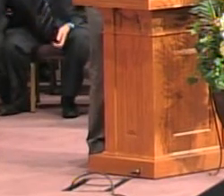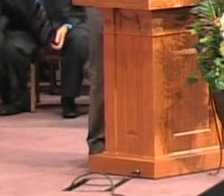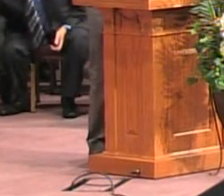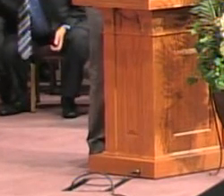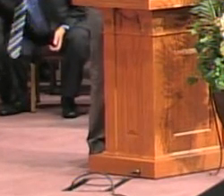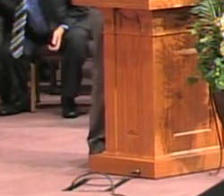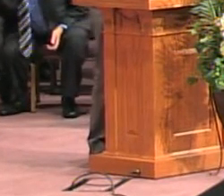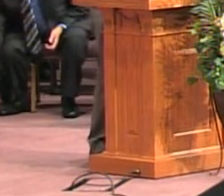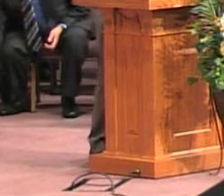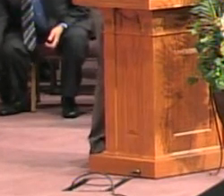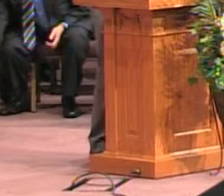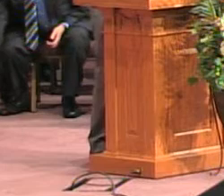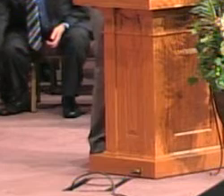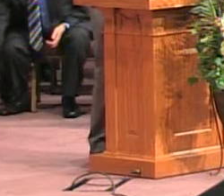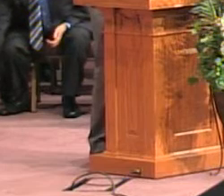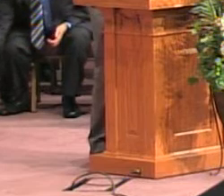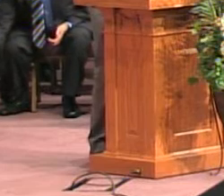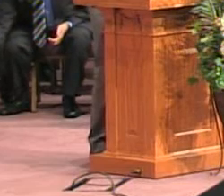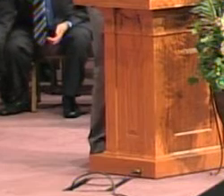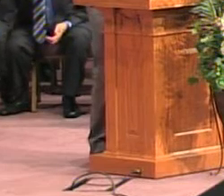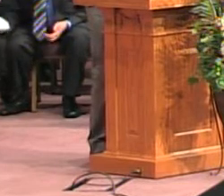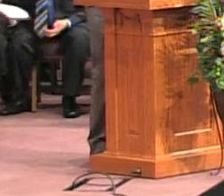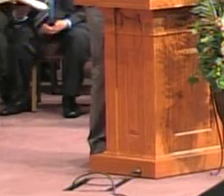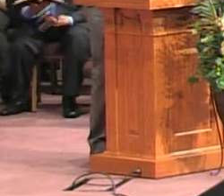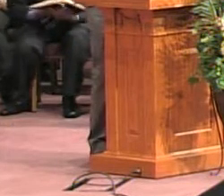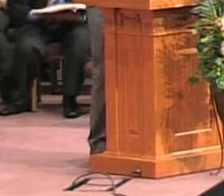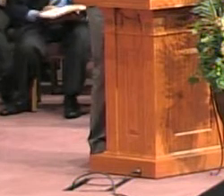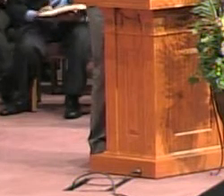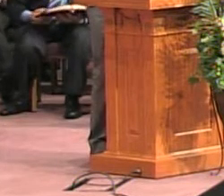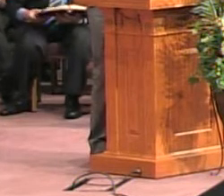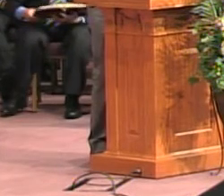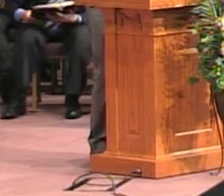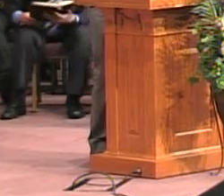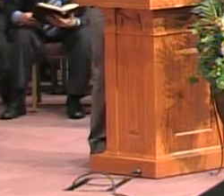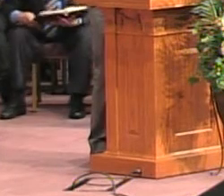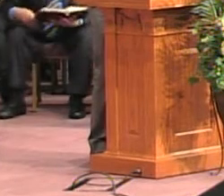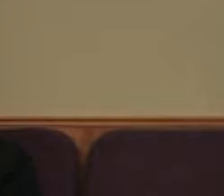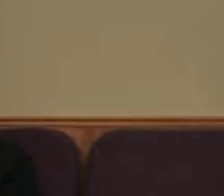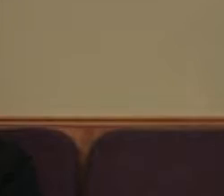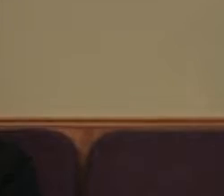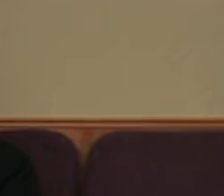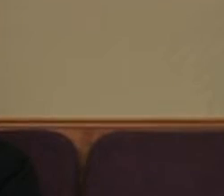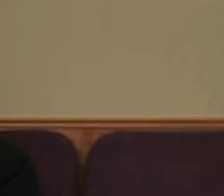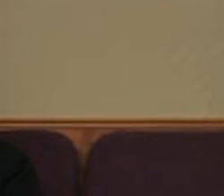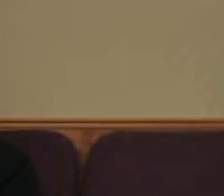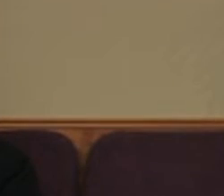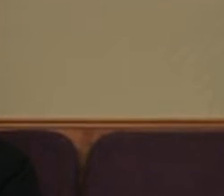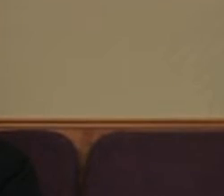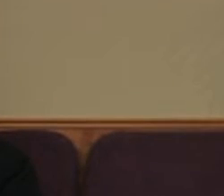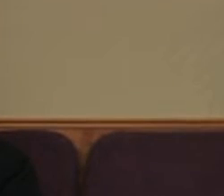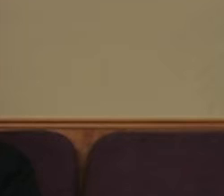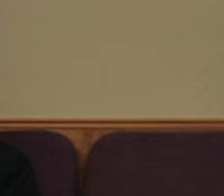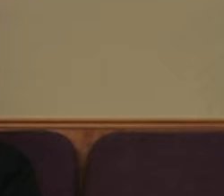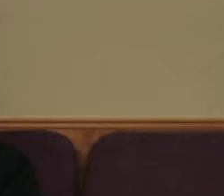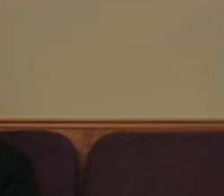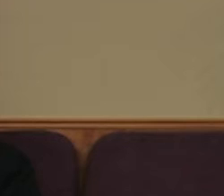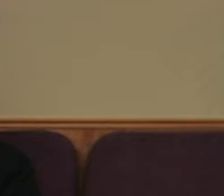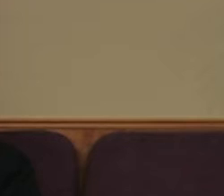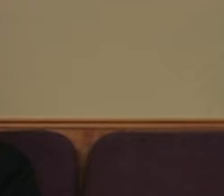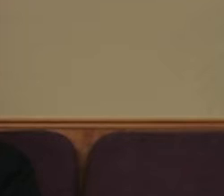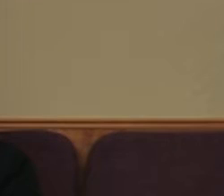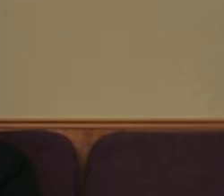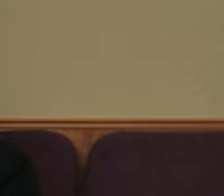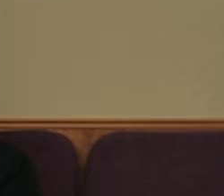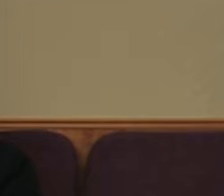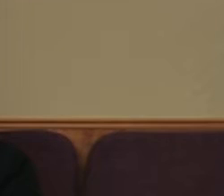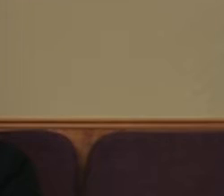с 23 стиха и ниже. «Ходил Иисус по всей Галилее, уча в синагогах их и проповедуя Евангелие, Царствие,